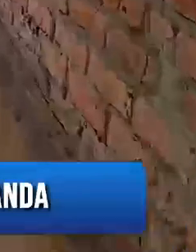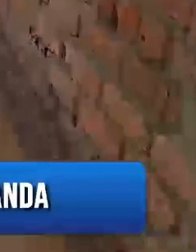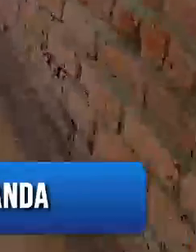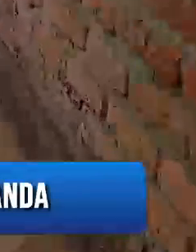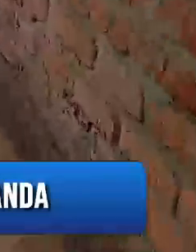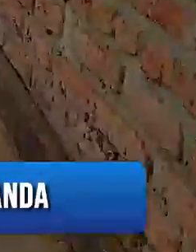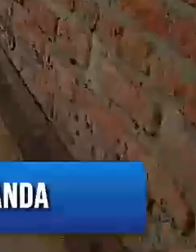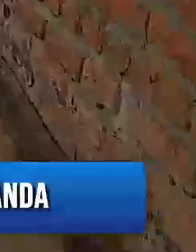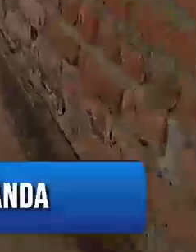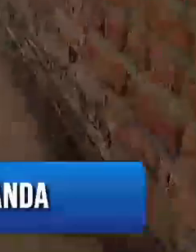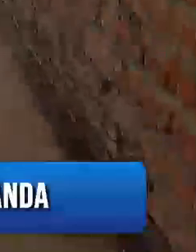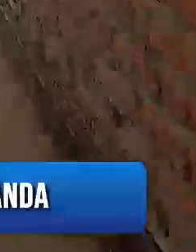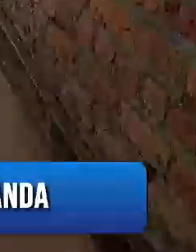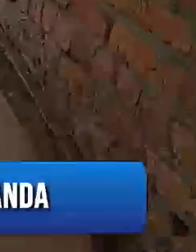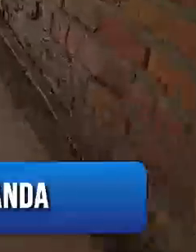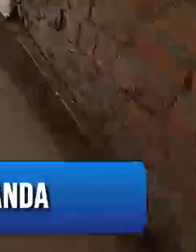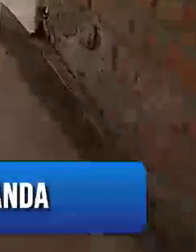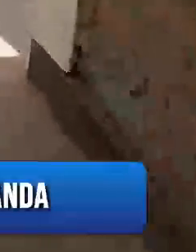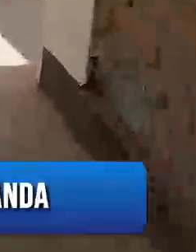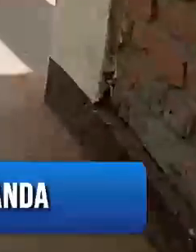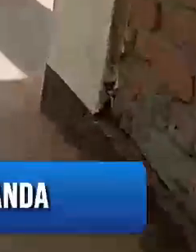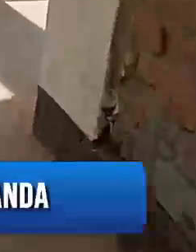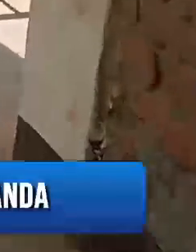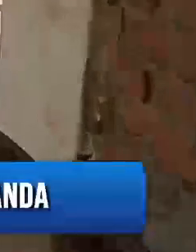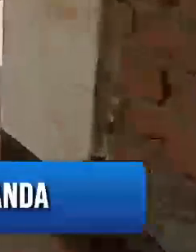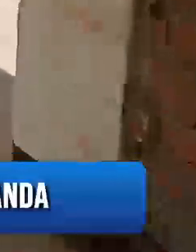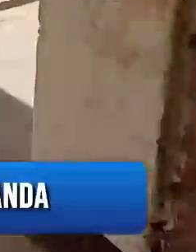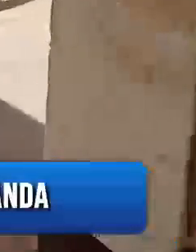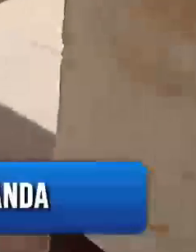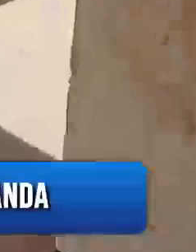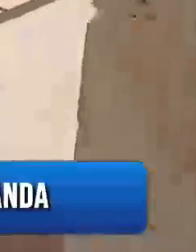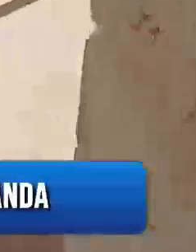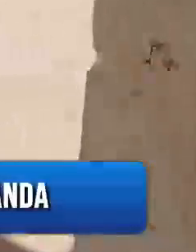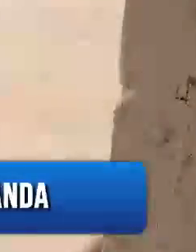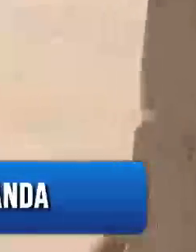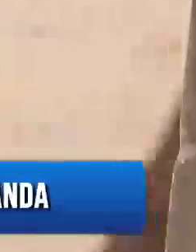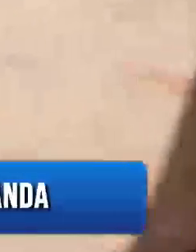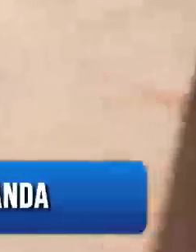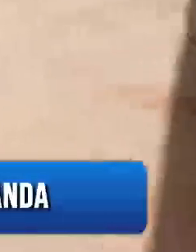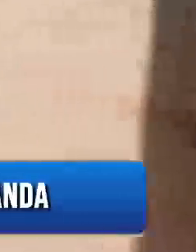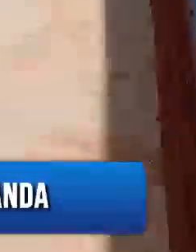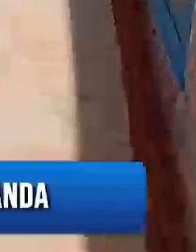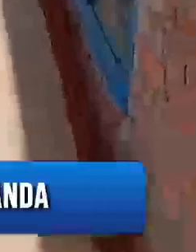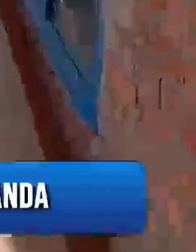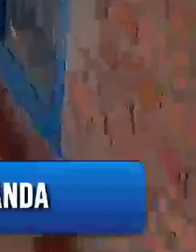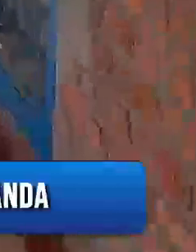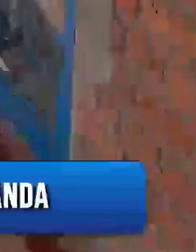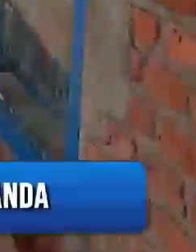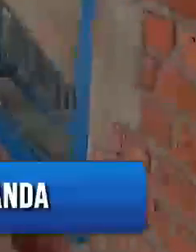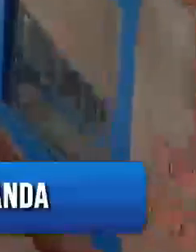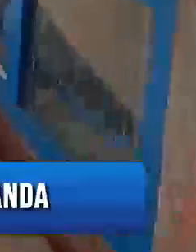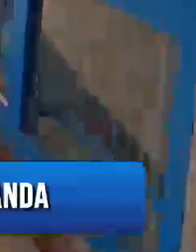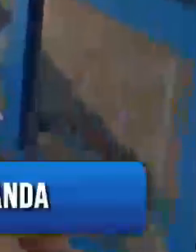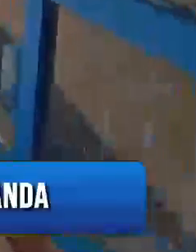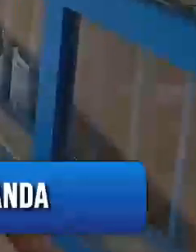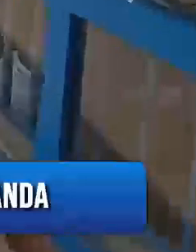duhereye no guhugura kominote y'ahandi b'abana batuye kugira ngo nabo tububakemo izo